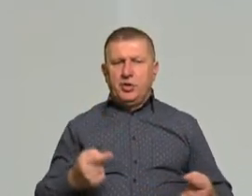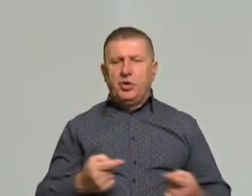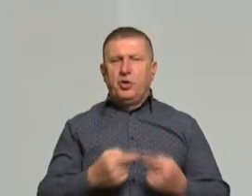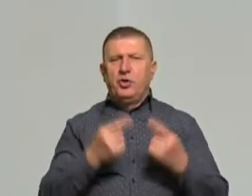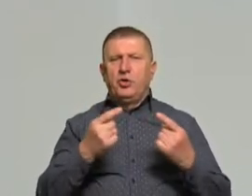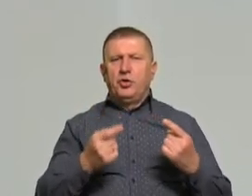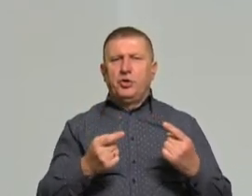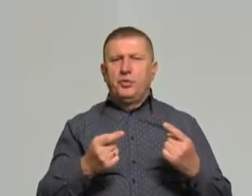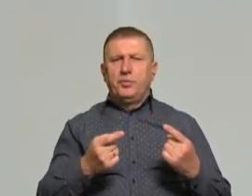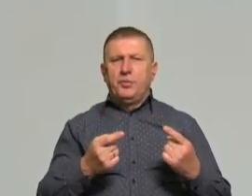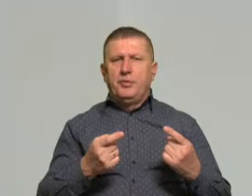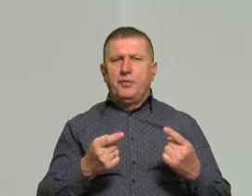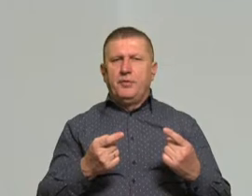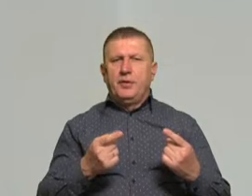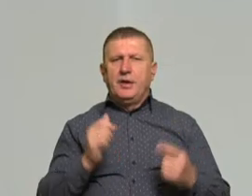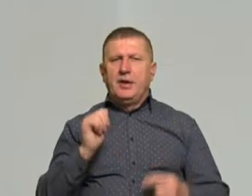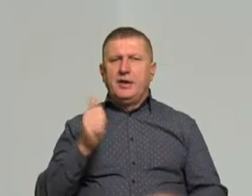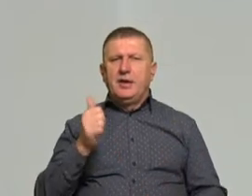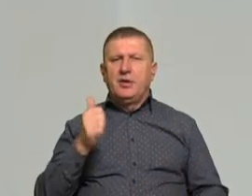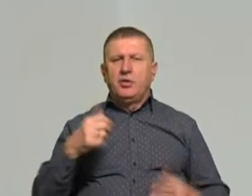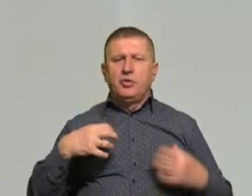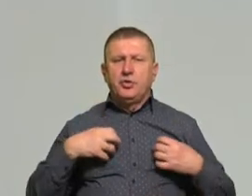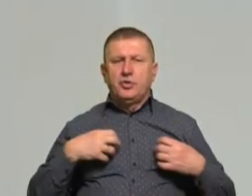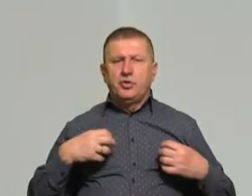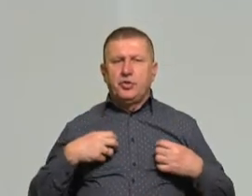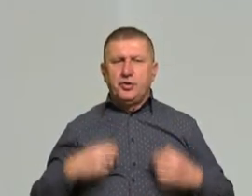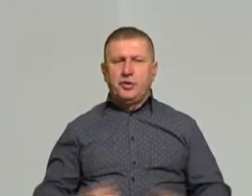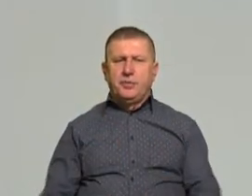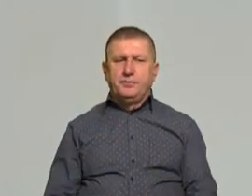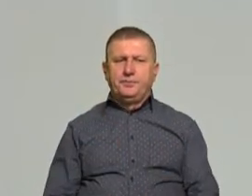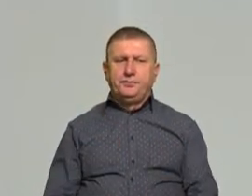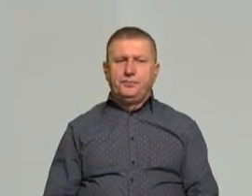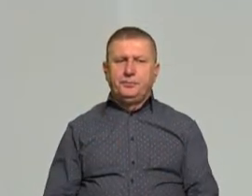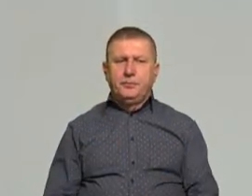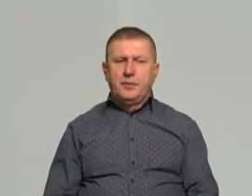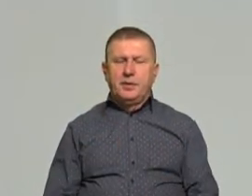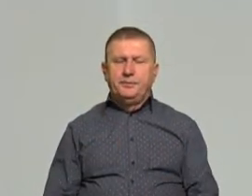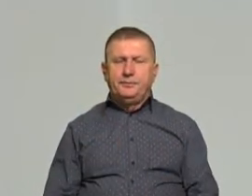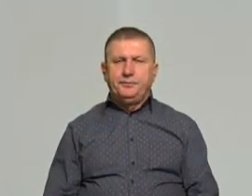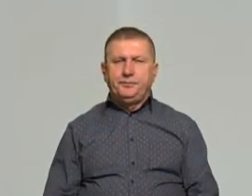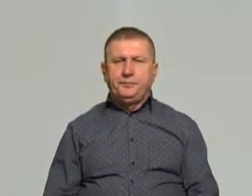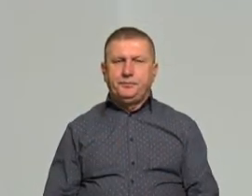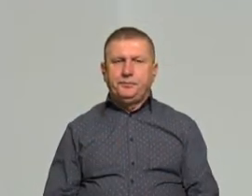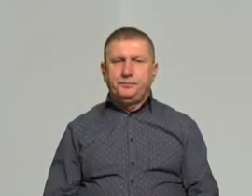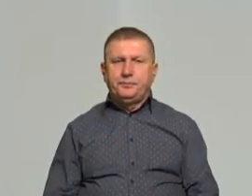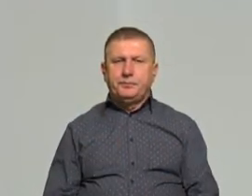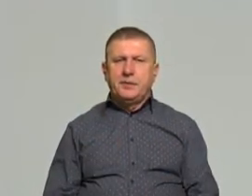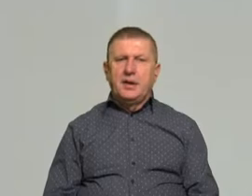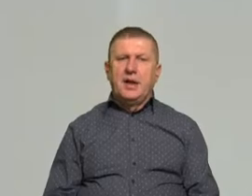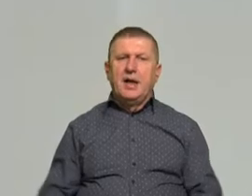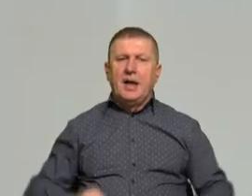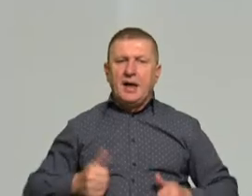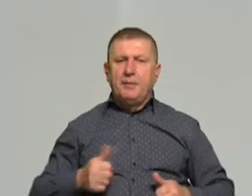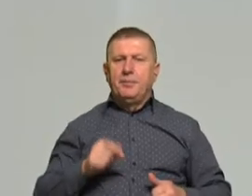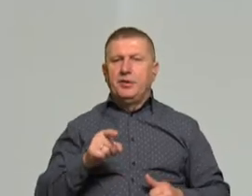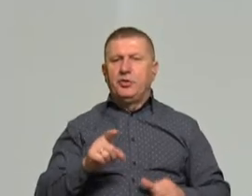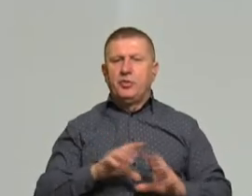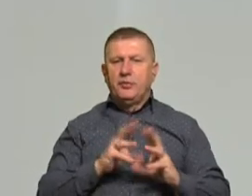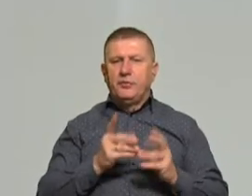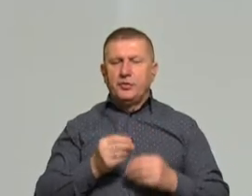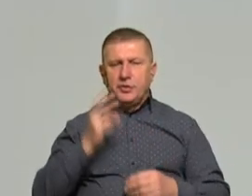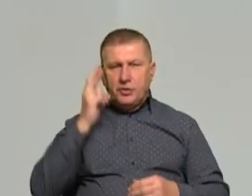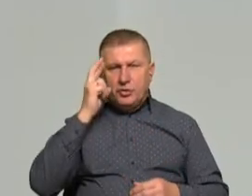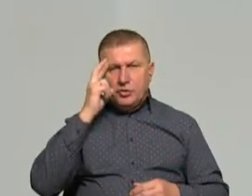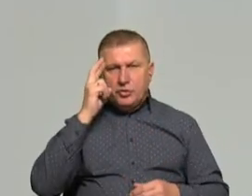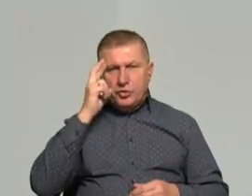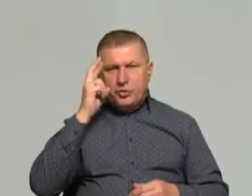mówił pan Jarosław Klimaszewski, jakość życia, atrakcyjność oczywiście oferty kulturalnej. Żeby to wszystko ci młodzi ludzie zrozumieli,